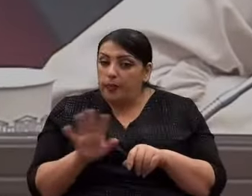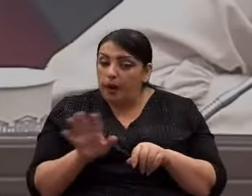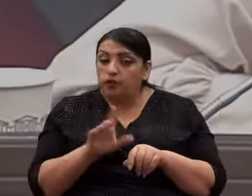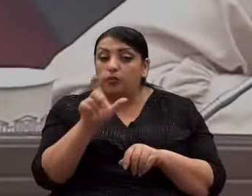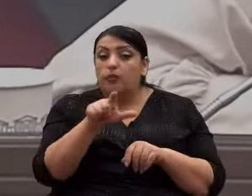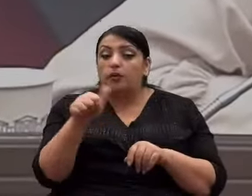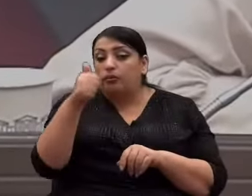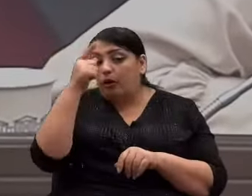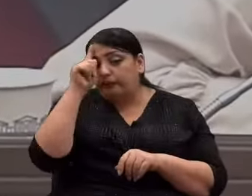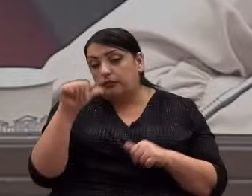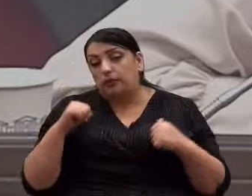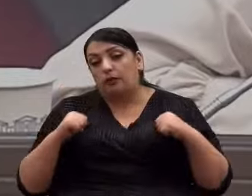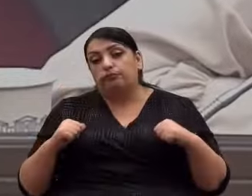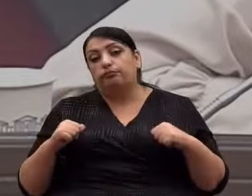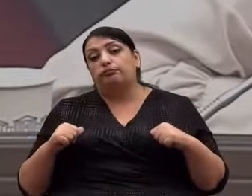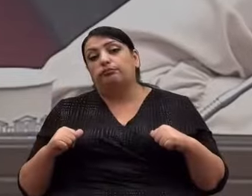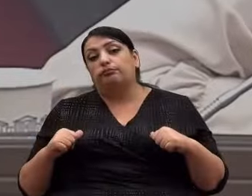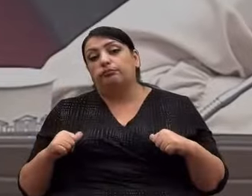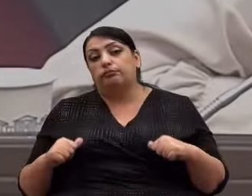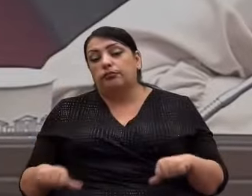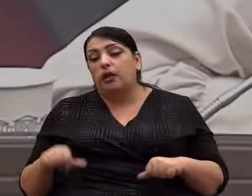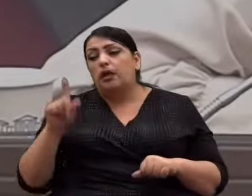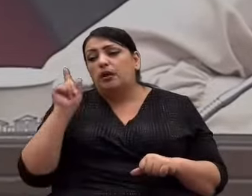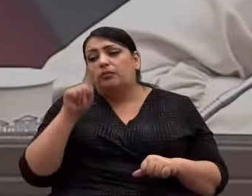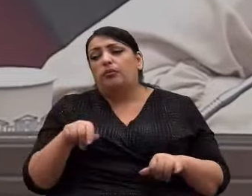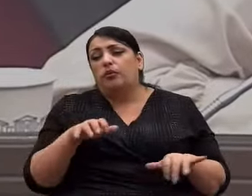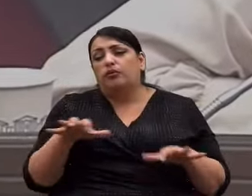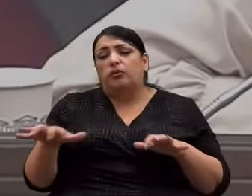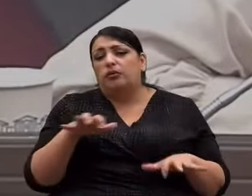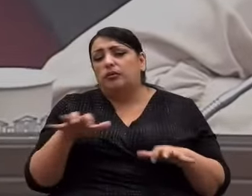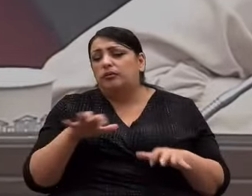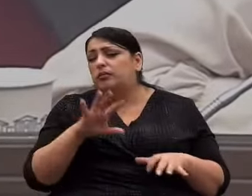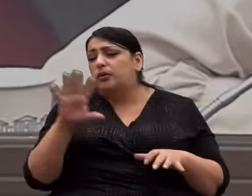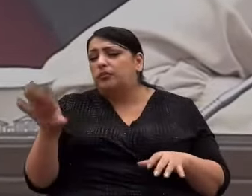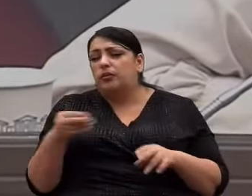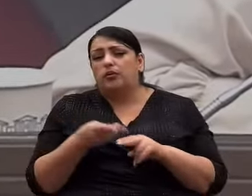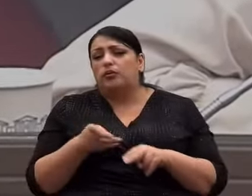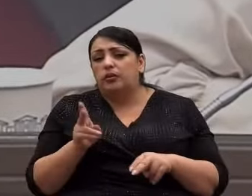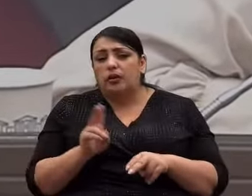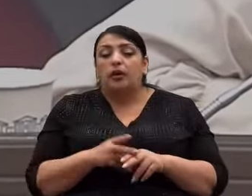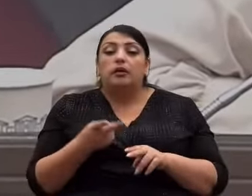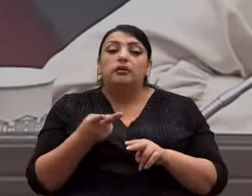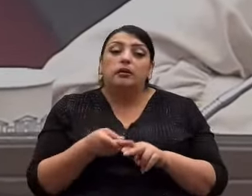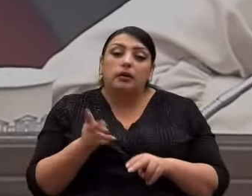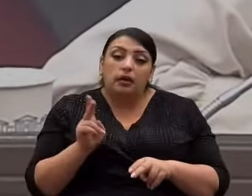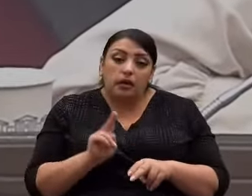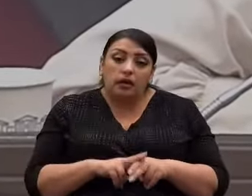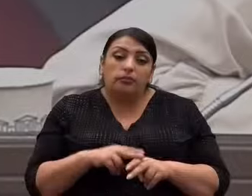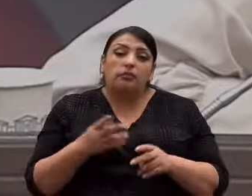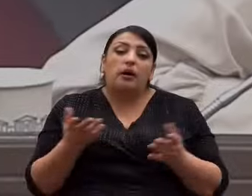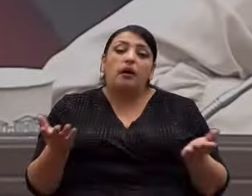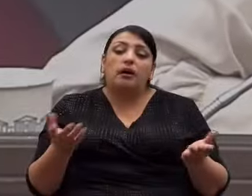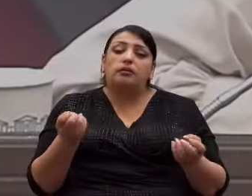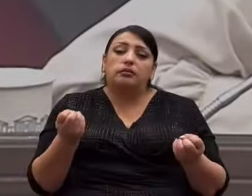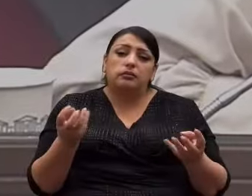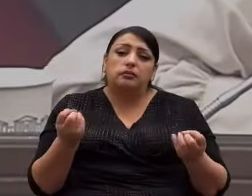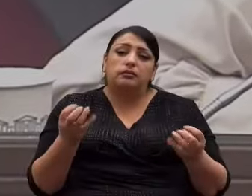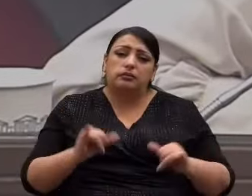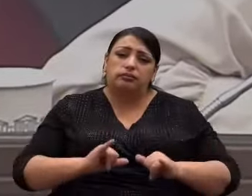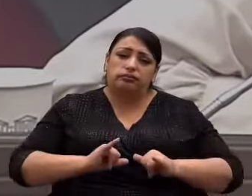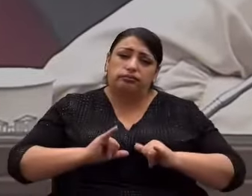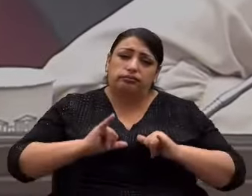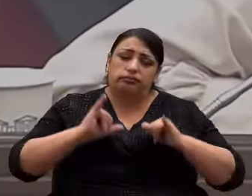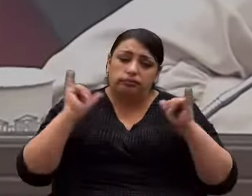գիտեն, որ հանգիստ կարող են այդ կոռուպցիոն դեպքերը չբացահայտվել, կոռուպցիան ծաղկելու է, շարունակվելու է, իսկ եթե